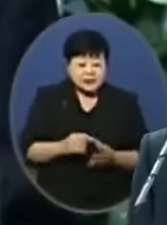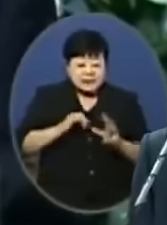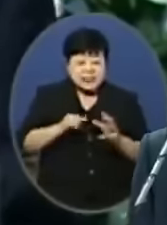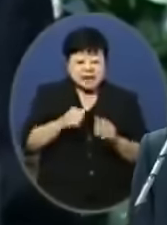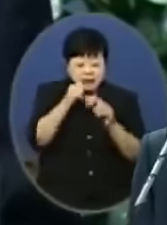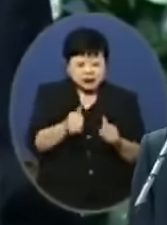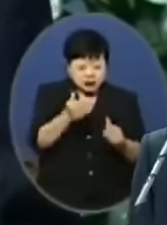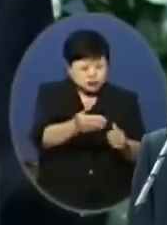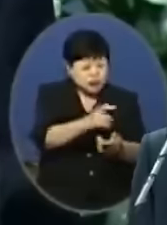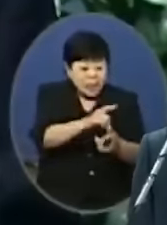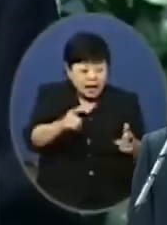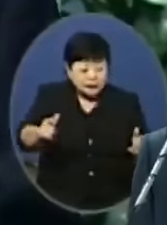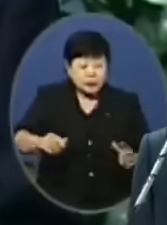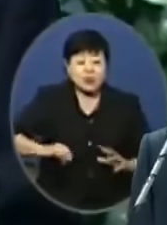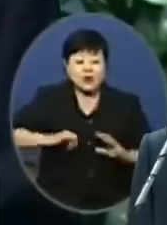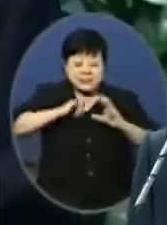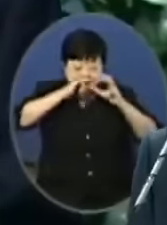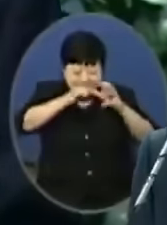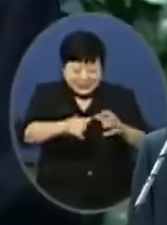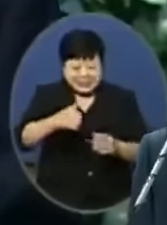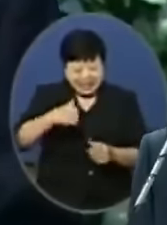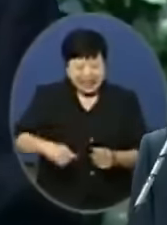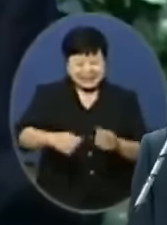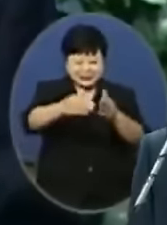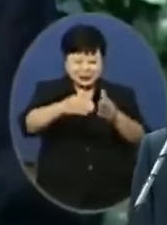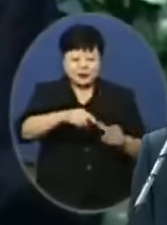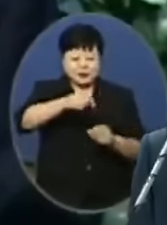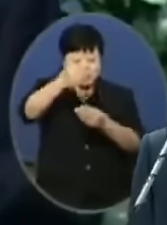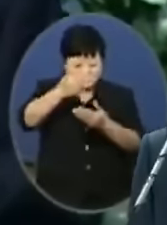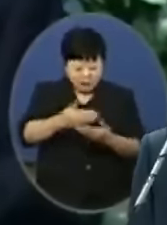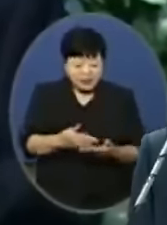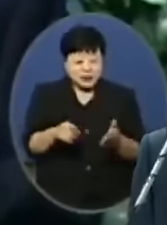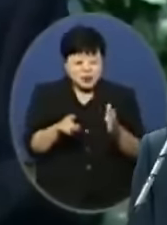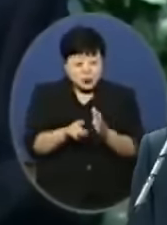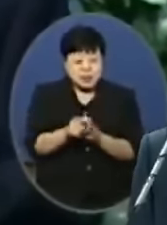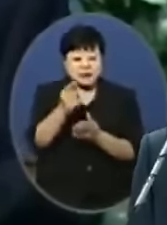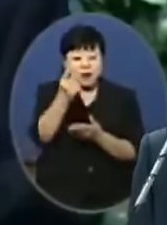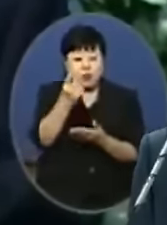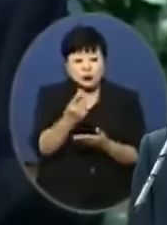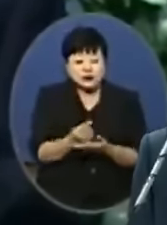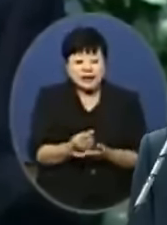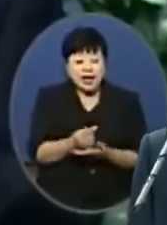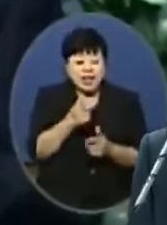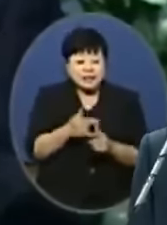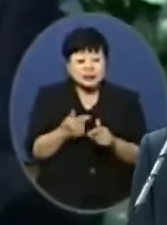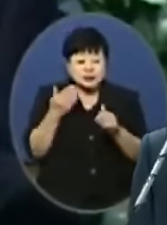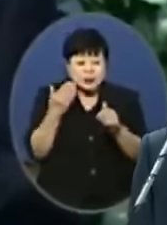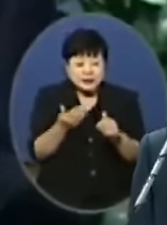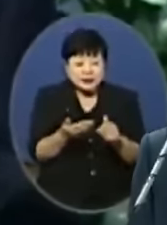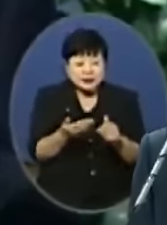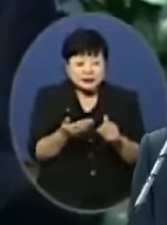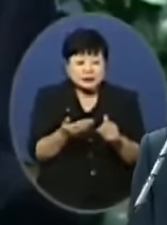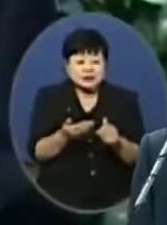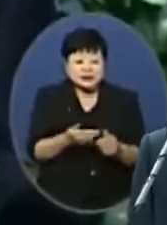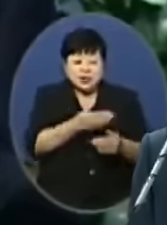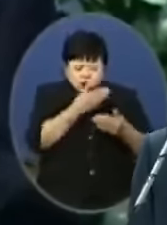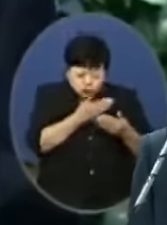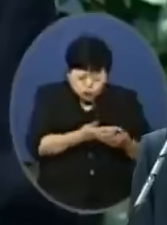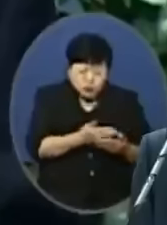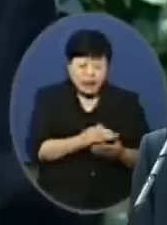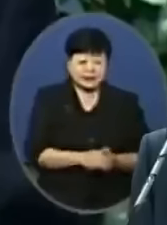세상을 정죄하러 온 것이 아니라 세상이 그 아들을 통하여 구원을 얻게 하기 위해서 오신 것입니다. 예수님은 이